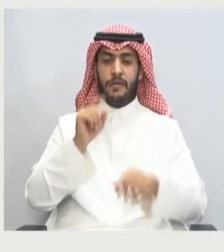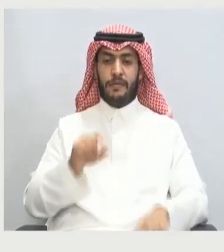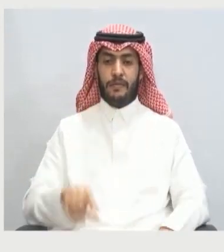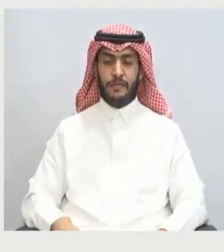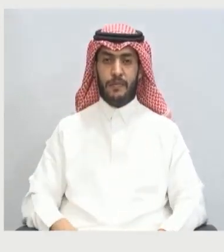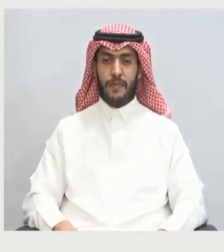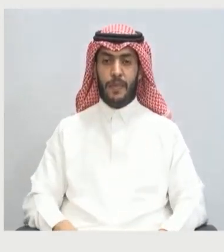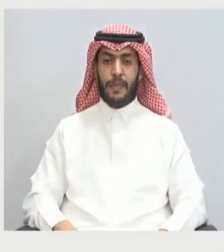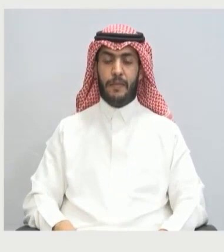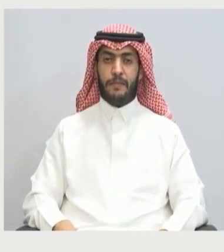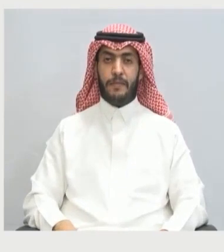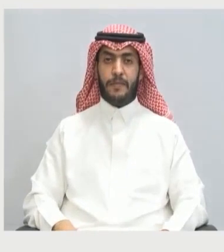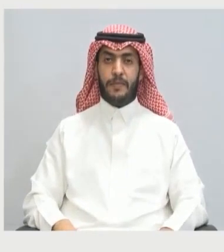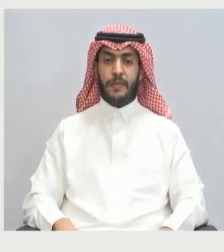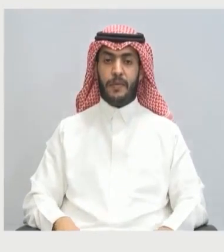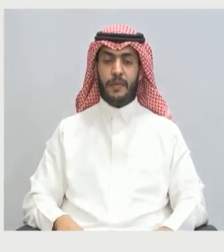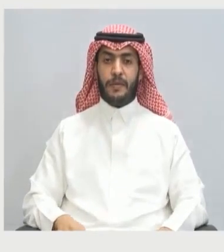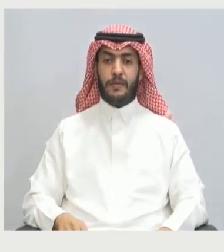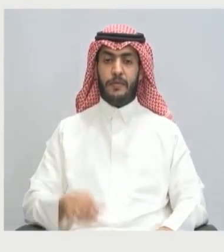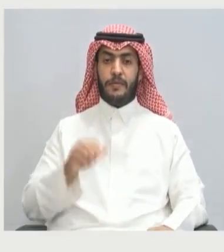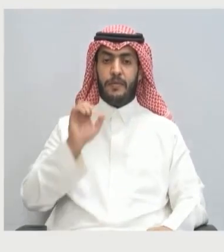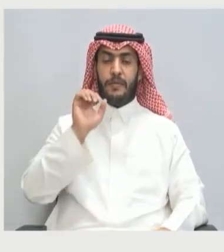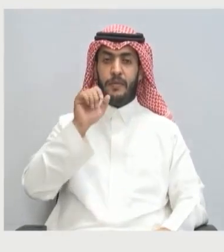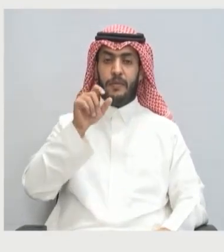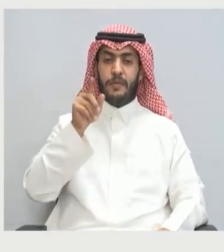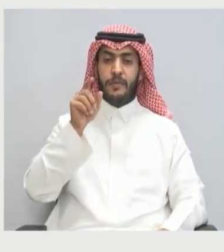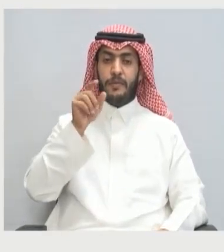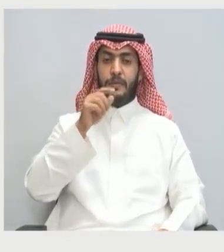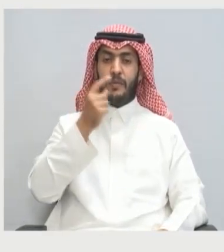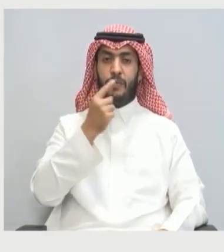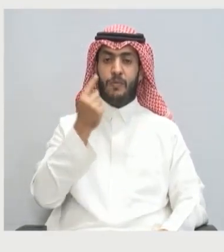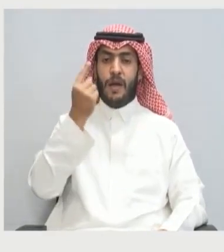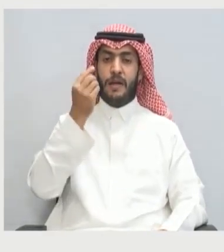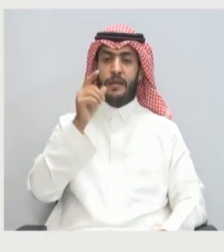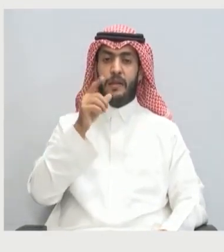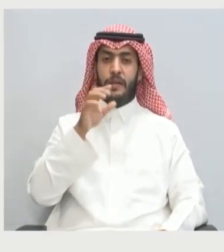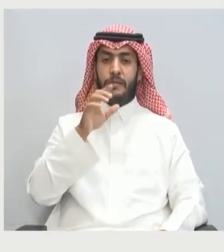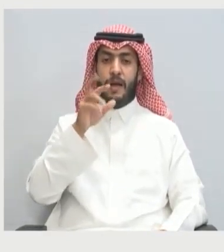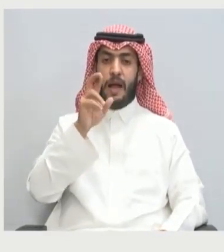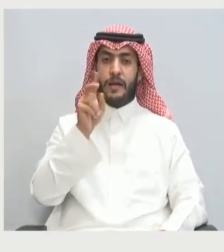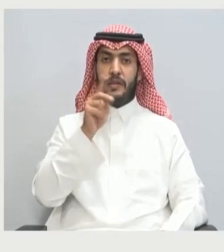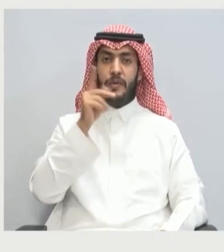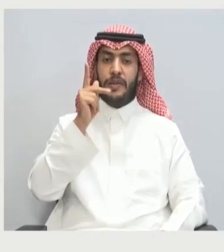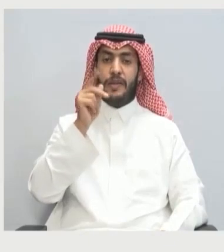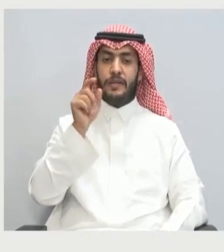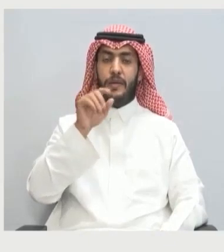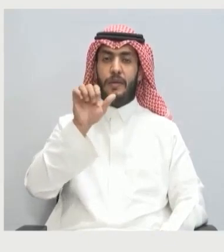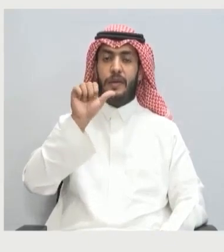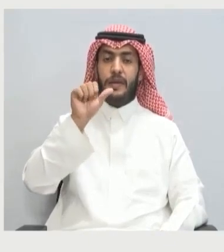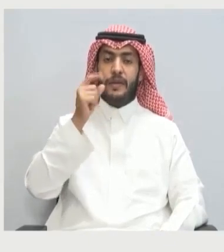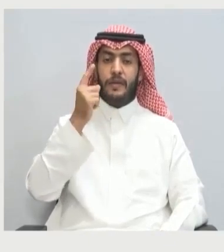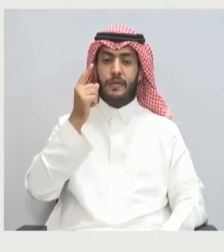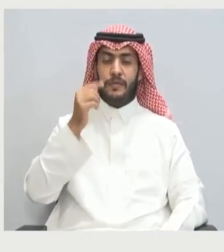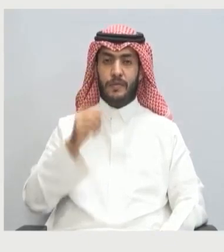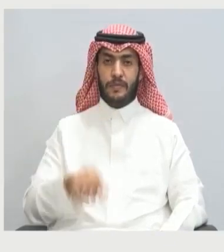واحده من الرتبه الواحده اذا سيكون هنا الجواب مرفوع الاس واحد اذا ار تساوي الك في تركيز الماده